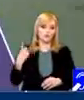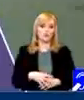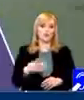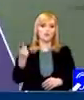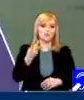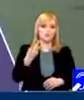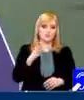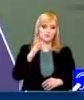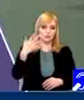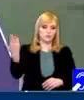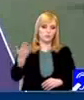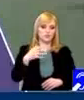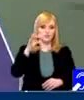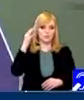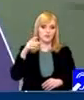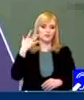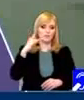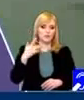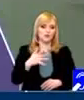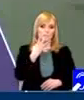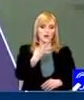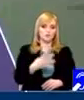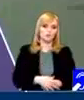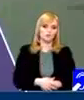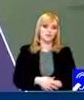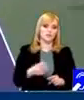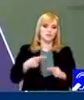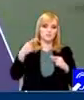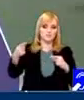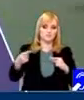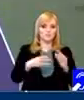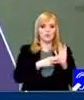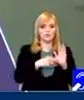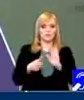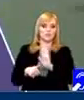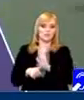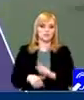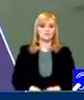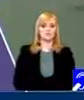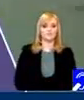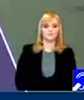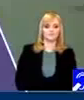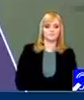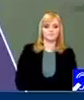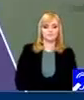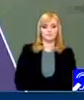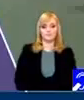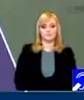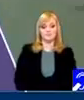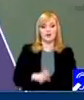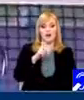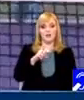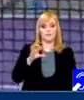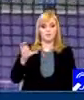două adversare din SUA și Germania au egalat la 4. S-au distanțat la 8-6 și în final s-au impus cu 10-8.